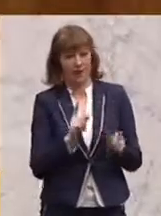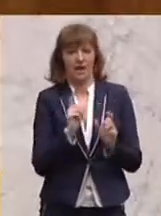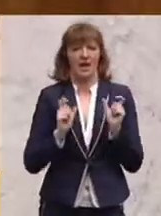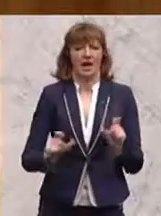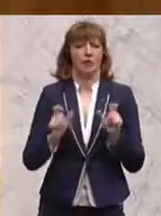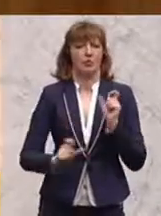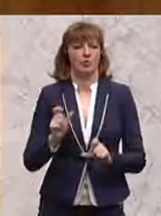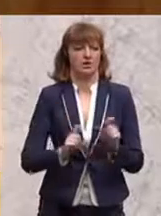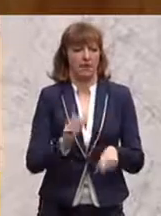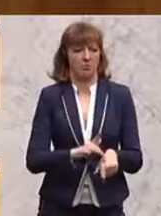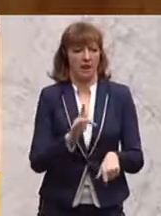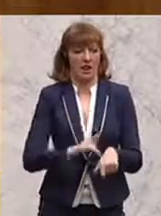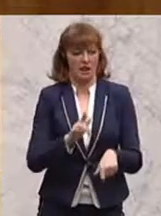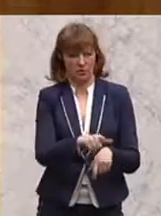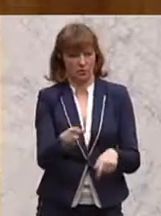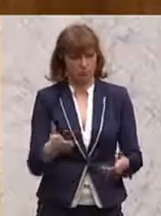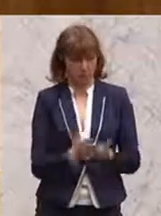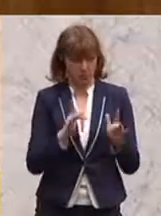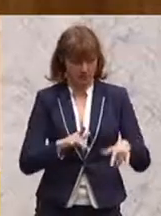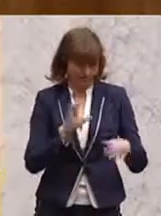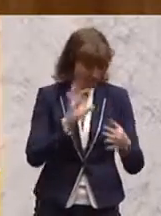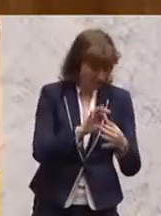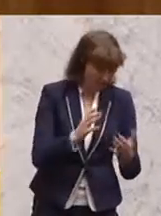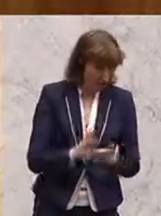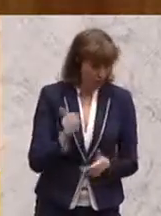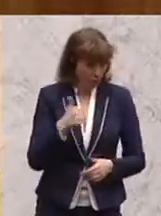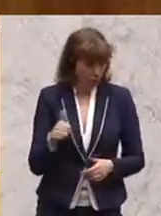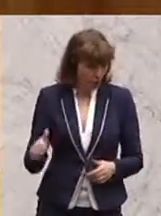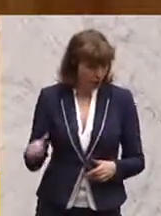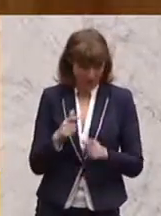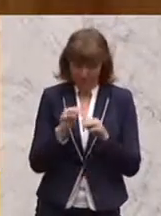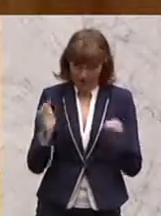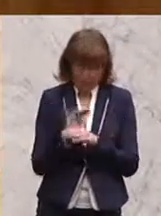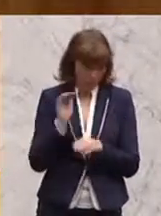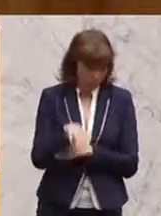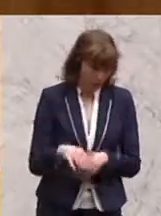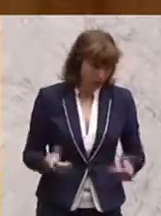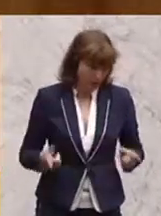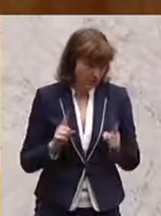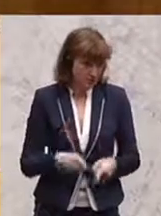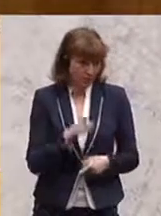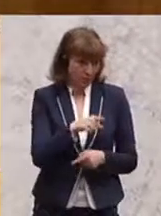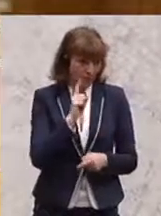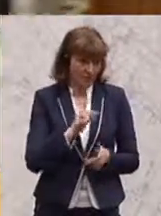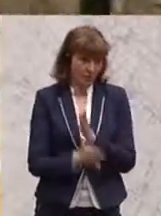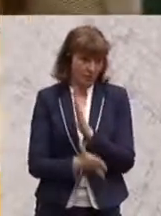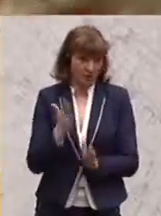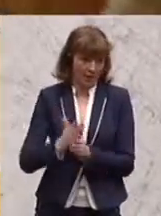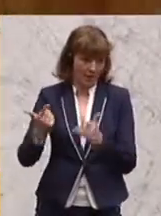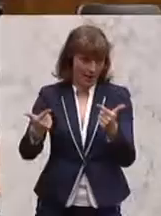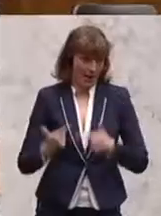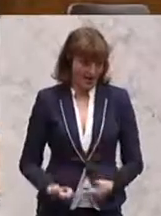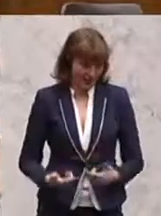Immunitätsfälle der Beleidigung haben Sie denn überhaupt hier anhängig? Haben wir die 100er Marke schon überschritten? Weil ich glaube, dann sollten Sie uns zum Jubiläum einladen.